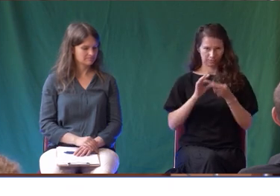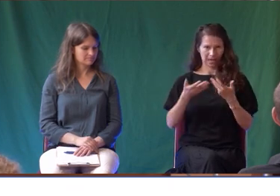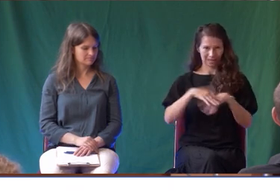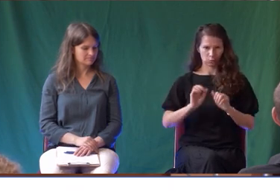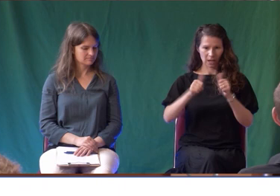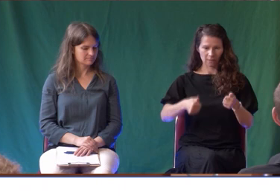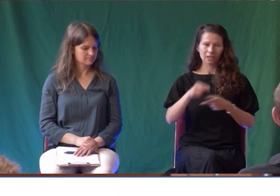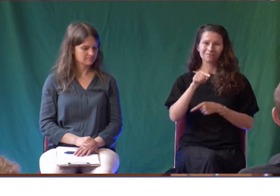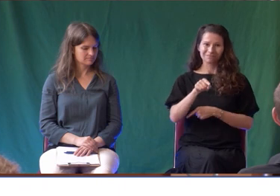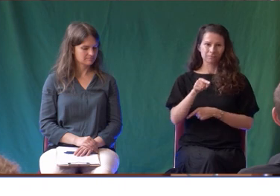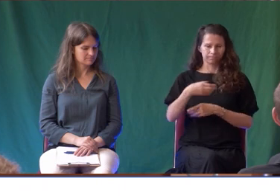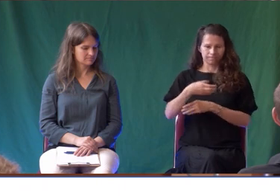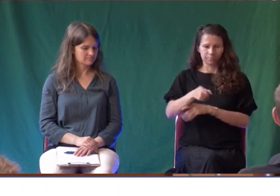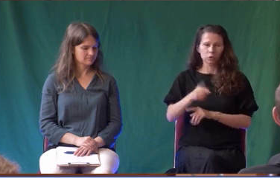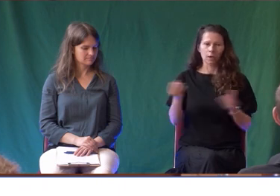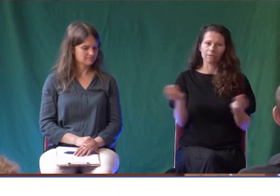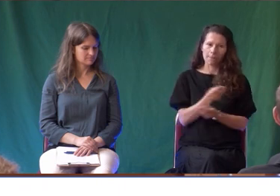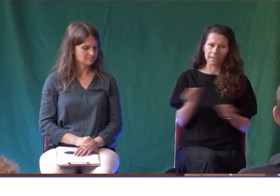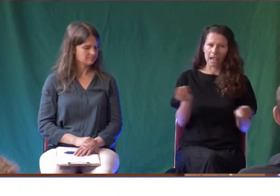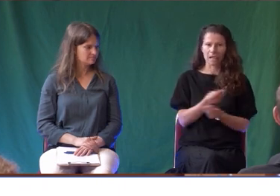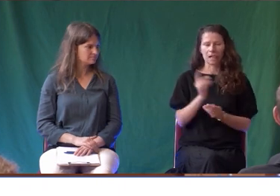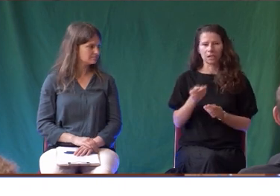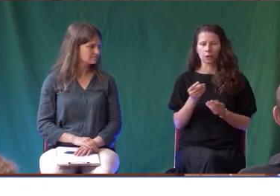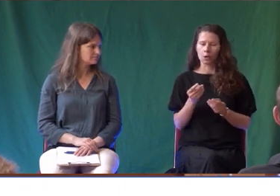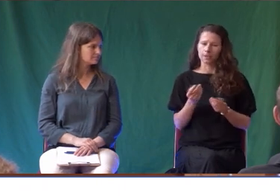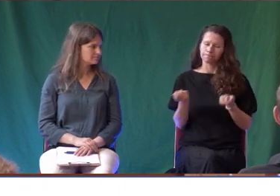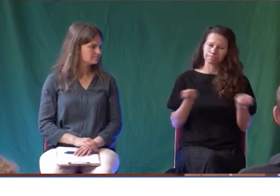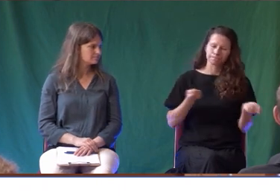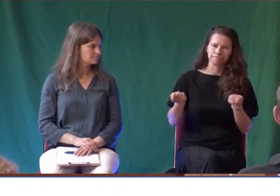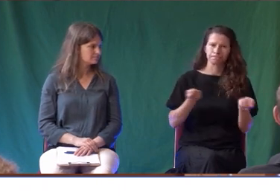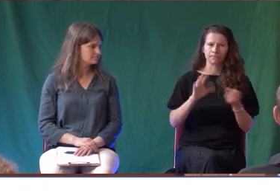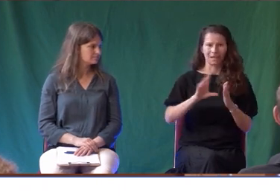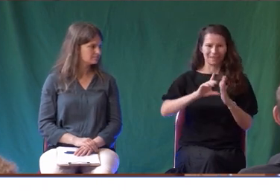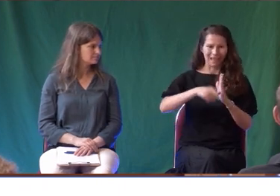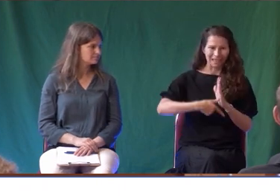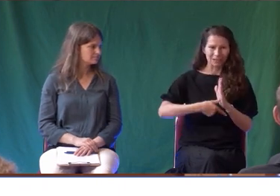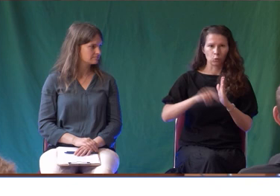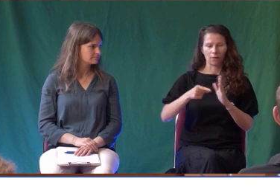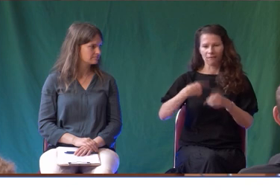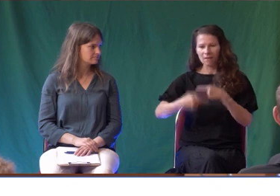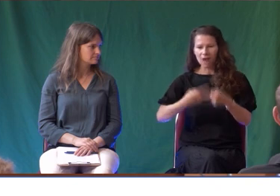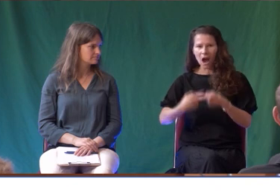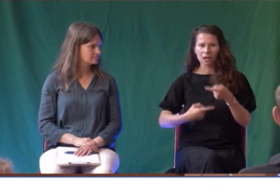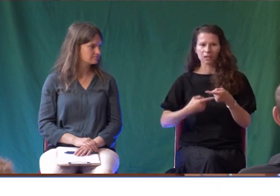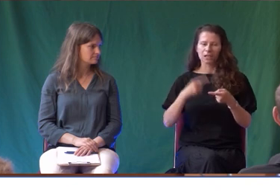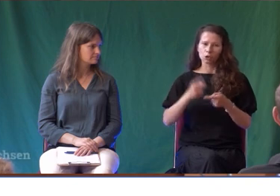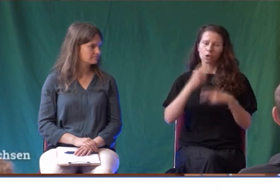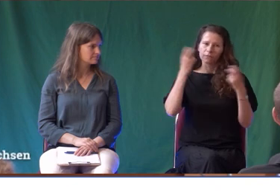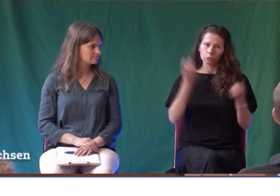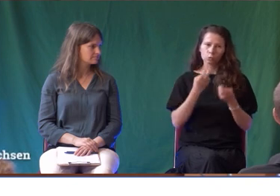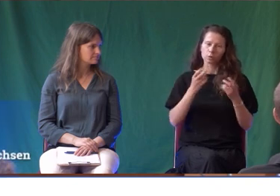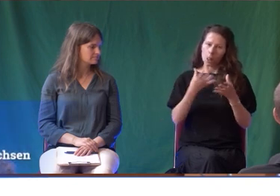und auf eine gütliche Einigung über Ort und Umfang der Leistung sowie Verfahrensfragen hinzuwirken